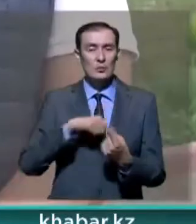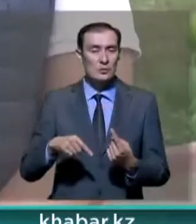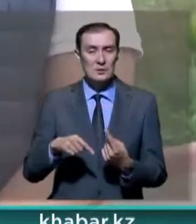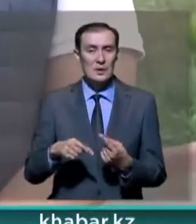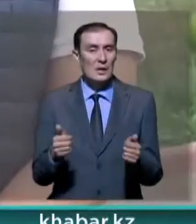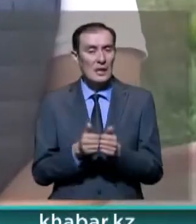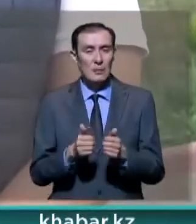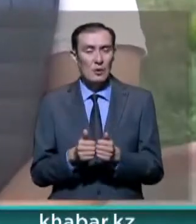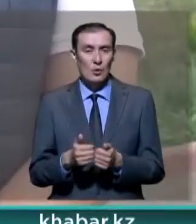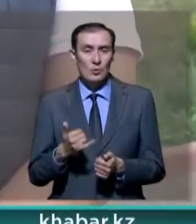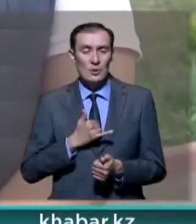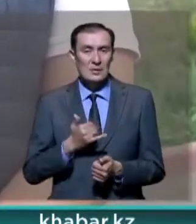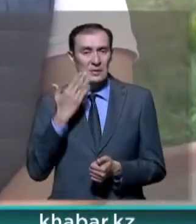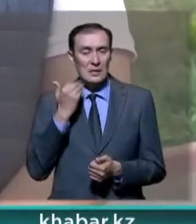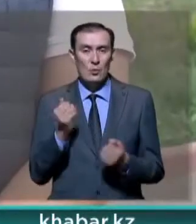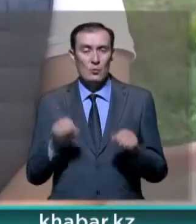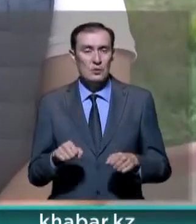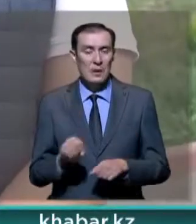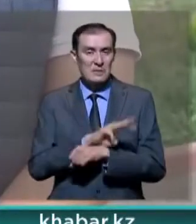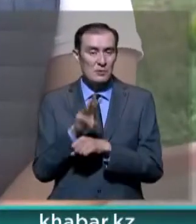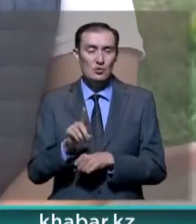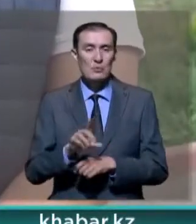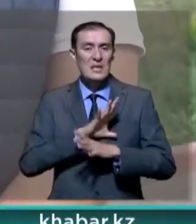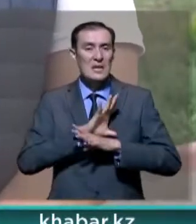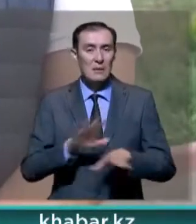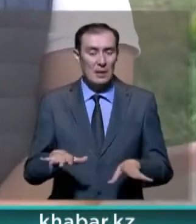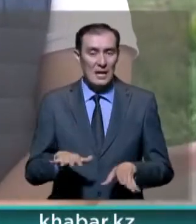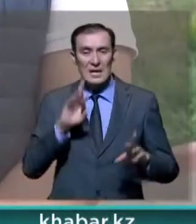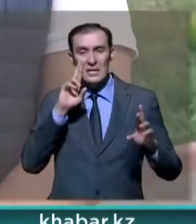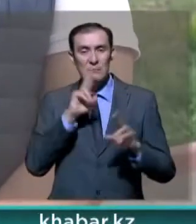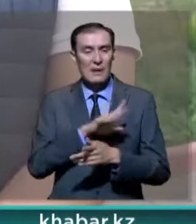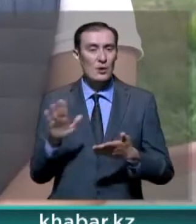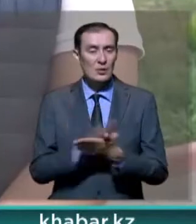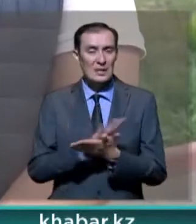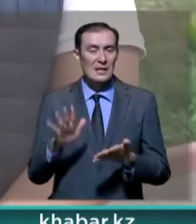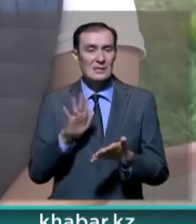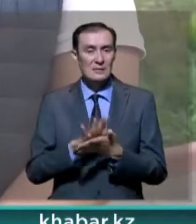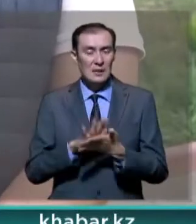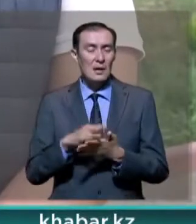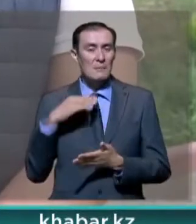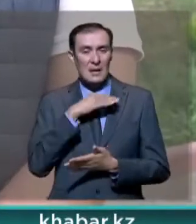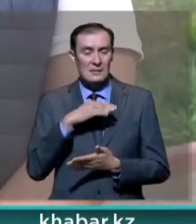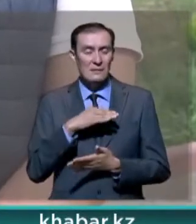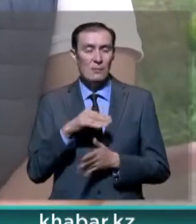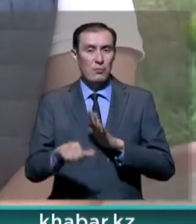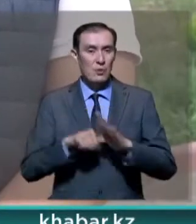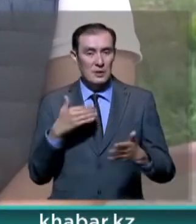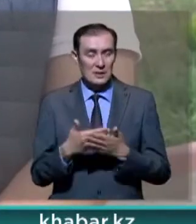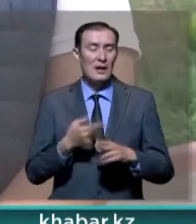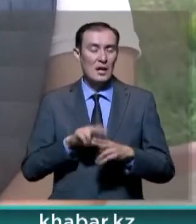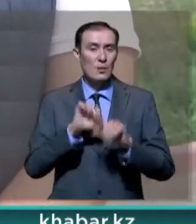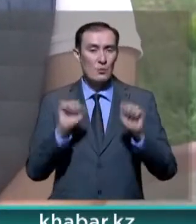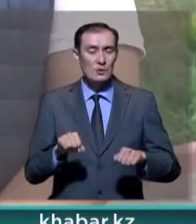нас запросто, для того, чтобы избежать неправильной утилизации отходов боинских, все это